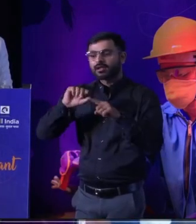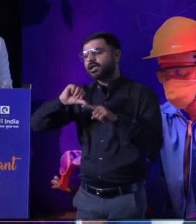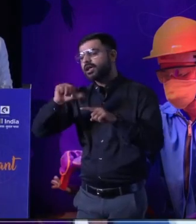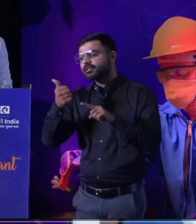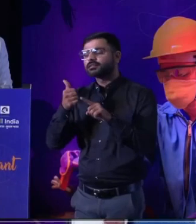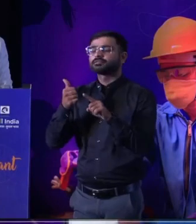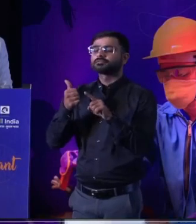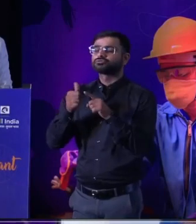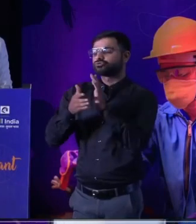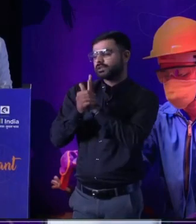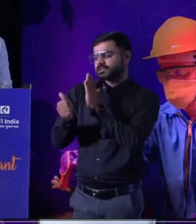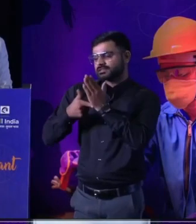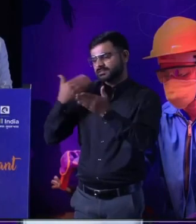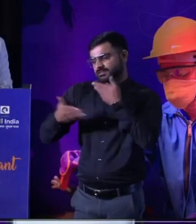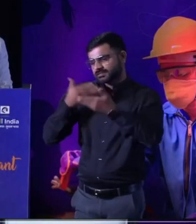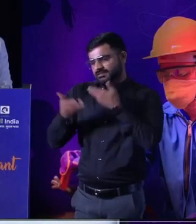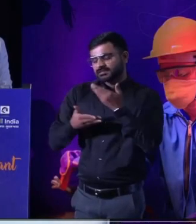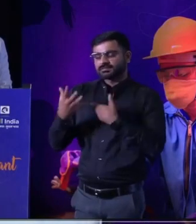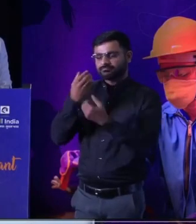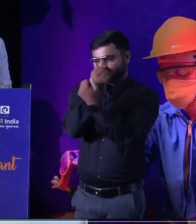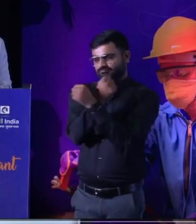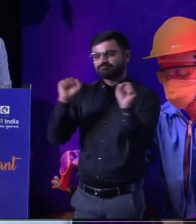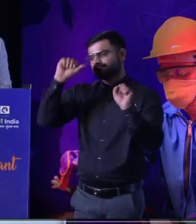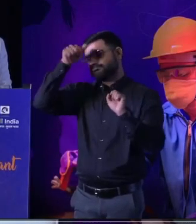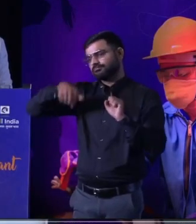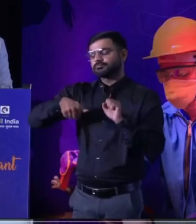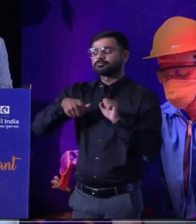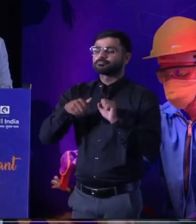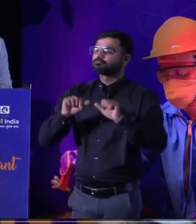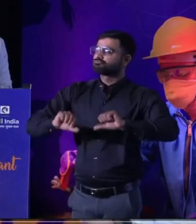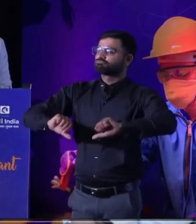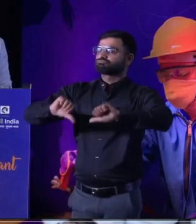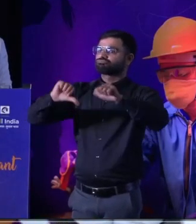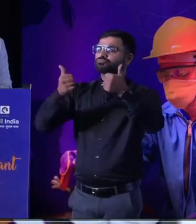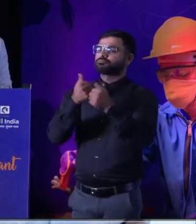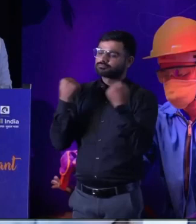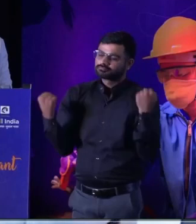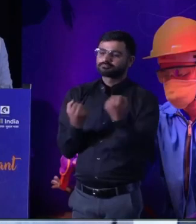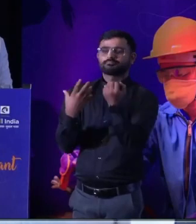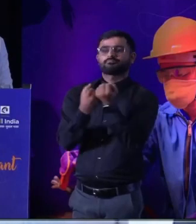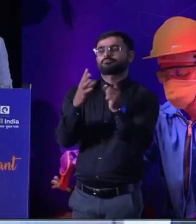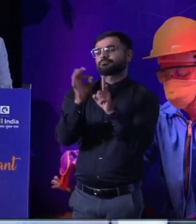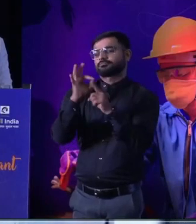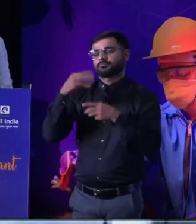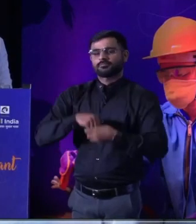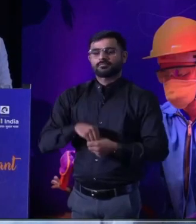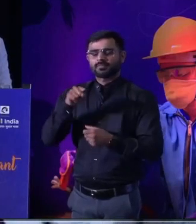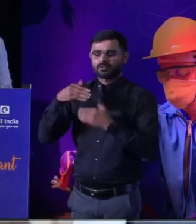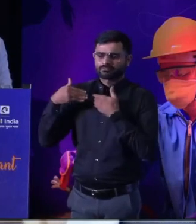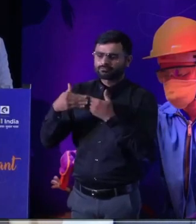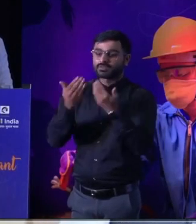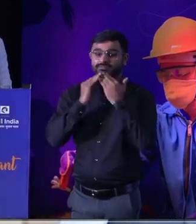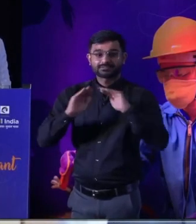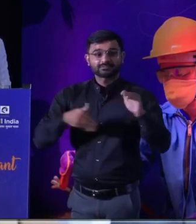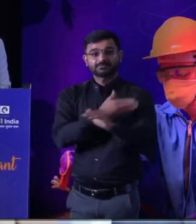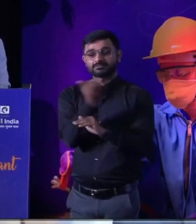कौशल उद्यमशीलता संस्थान आत्मनिर्भर भारत को साकार करने में एक अहम भूमिका निभाते हैं और इनसे उत्तीर्ण छात्रों